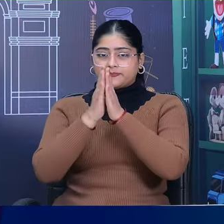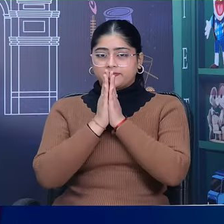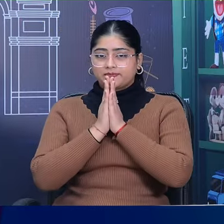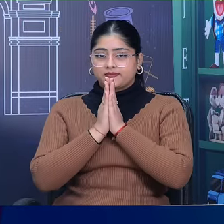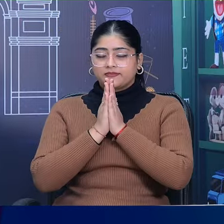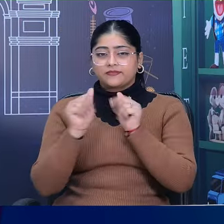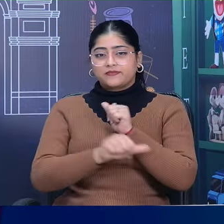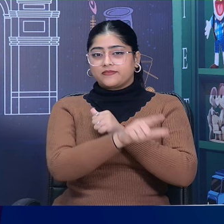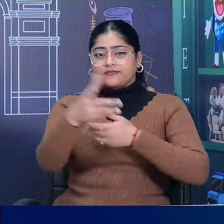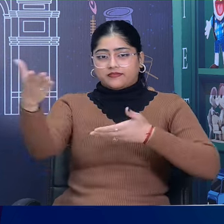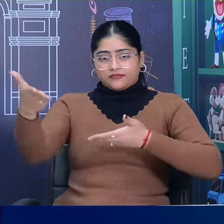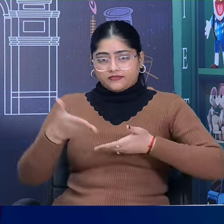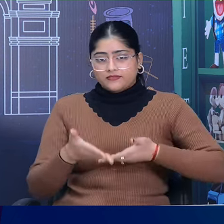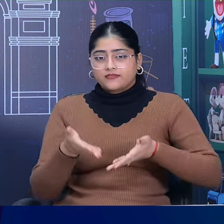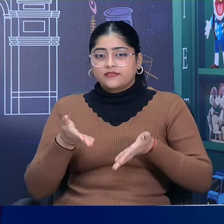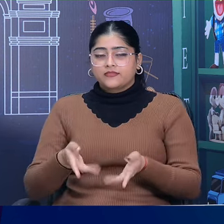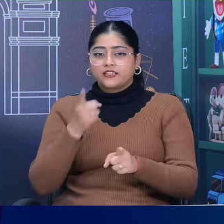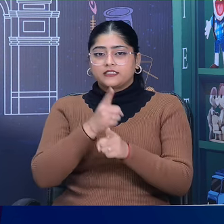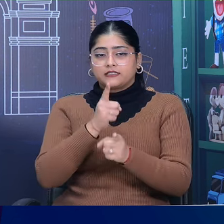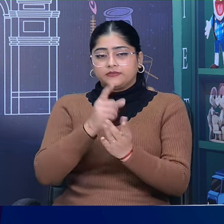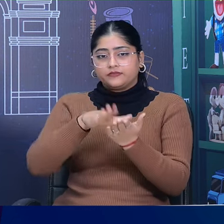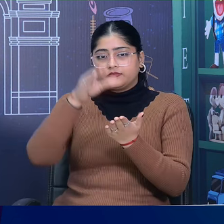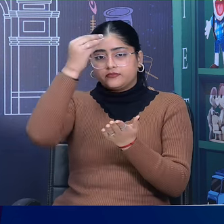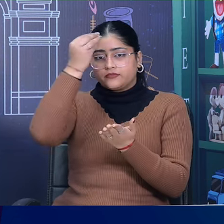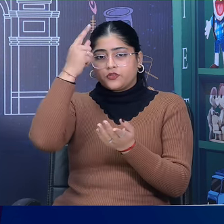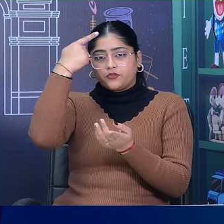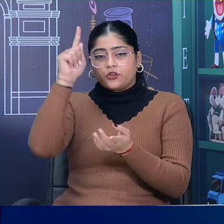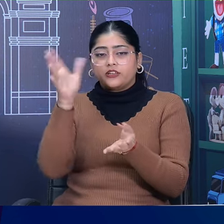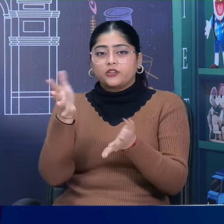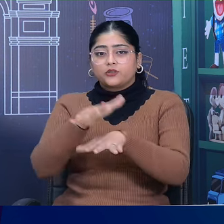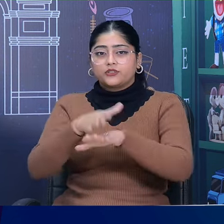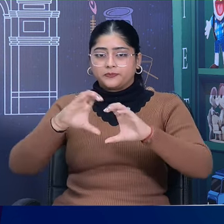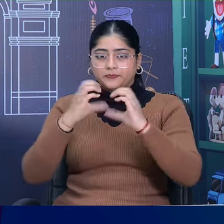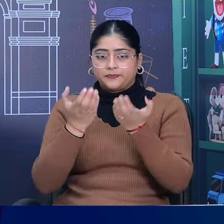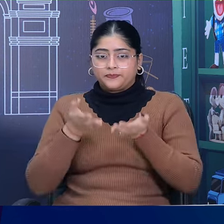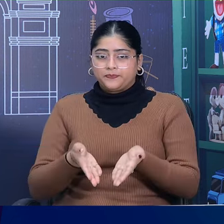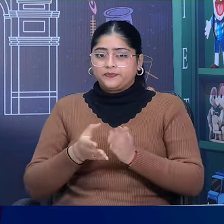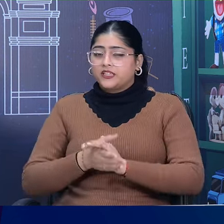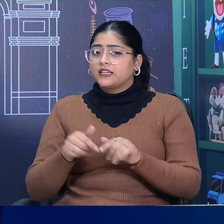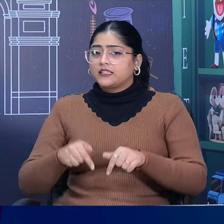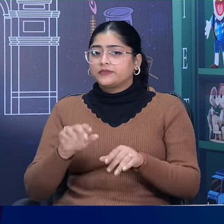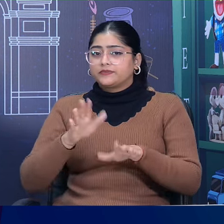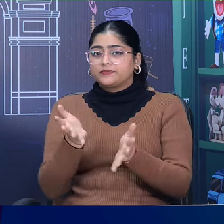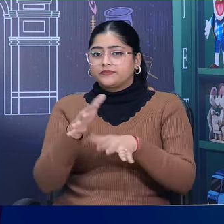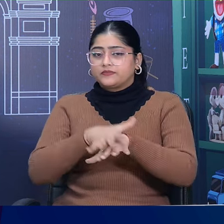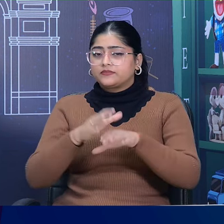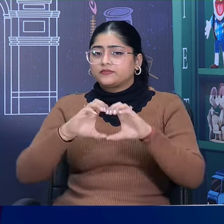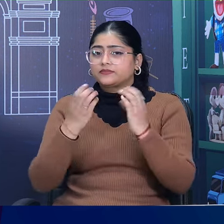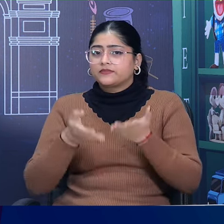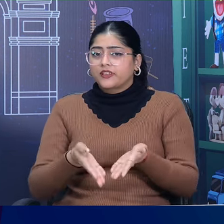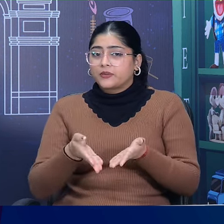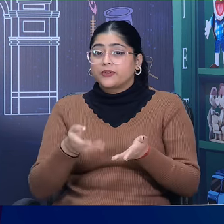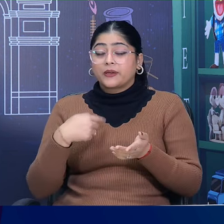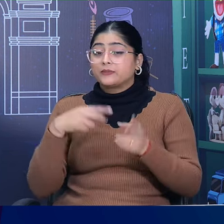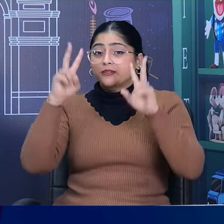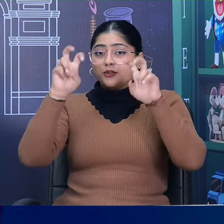नमस्कार आप सभी का स्वागत है टीचिंग लर्निंग इंटरवेंशन फॉर इंक्लूसिव क्लासरूम में इस समावेशी कक्षा के सत्र में हम लाए हैं यह